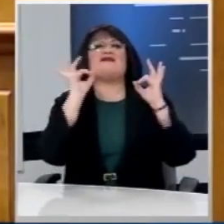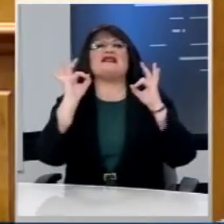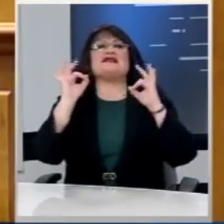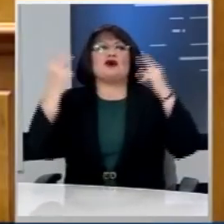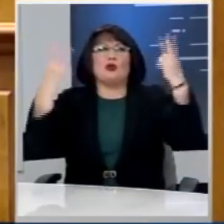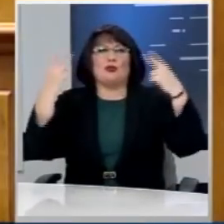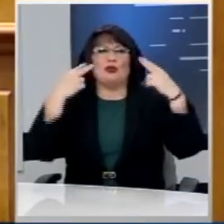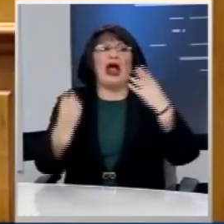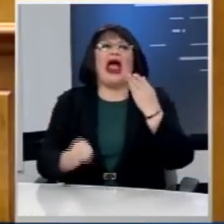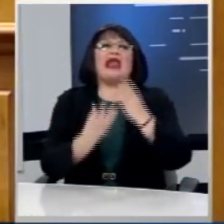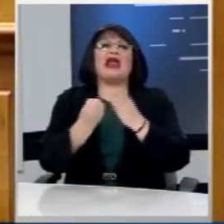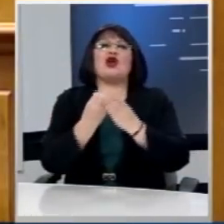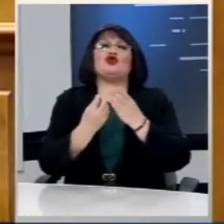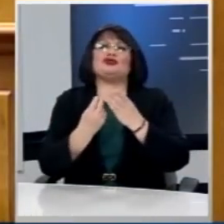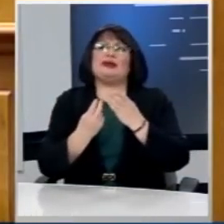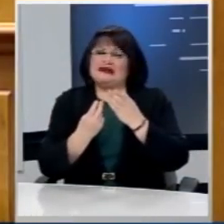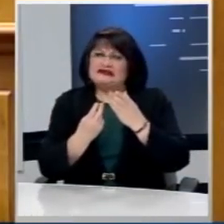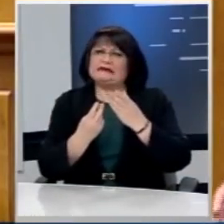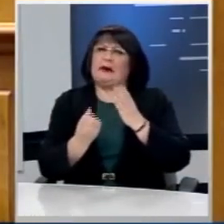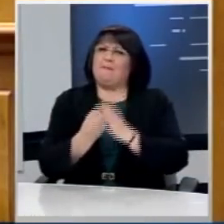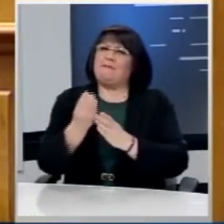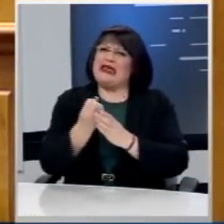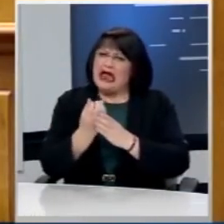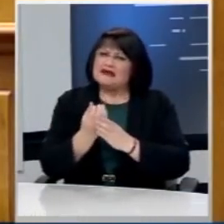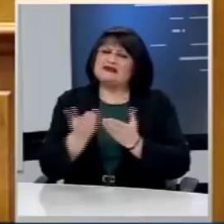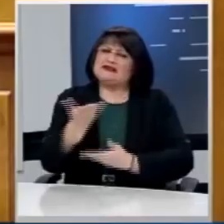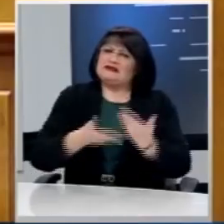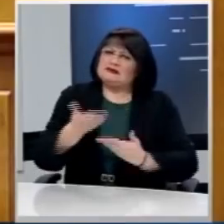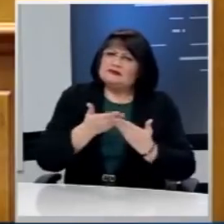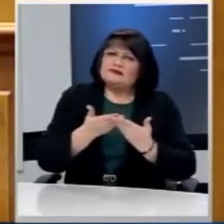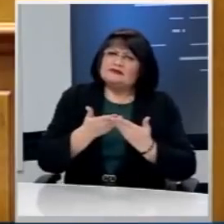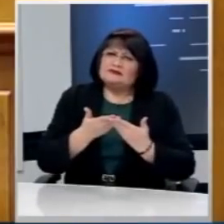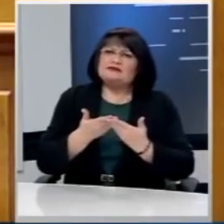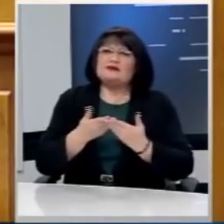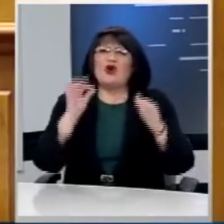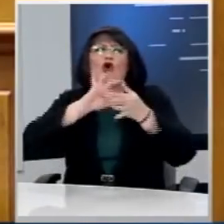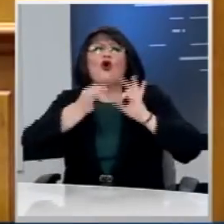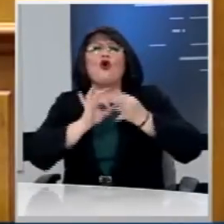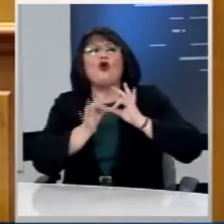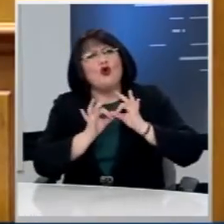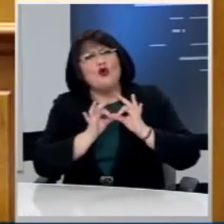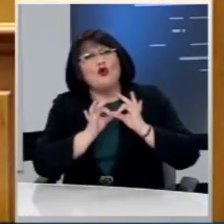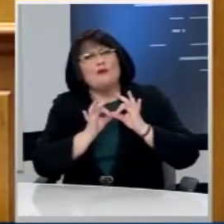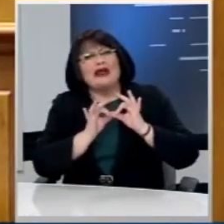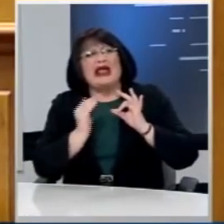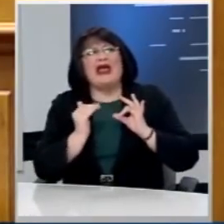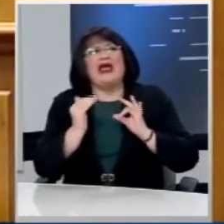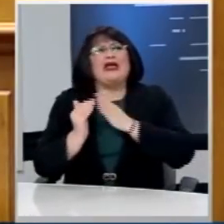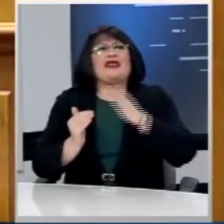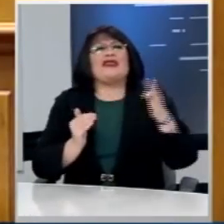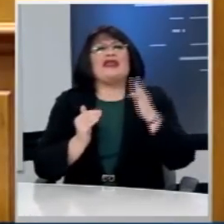αέριο και ανανεώσιμες πηγές, καθώς και όμιλοι που θα επενδύσουν στη Δυτική Μακεδονία μετά τη διάλυση της βαριάς